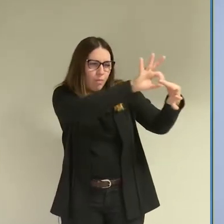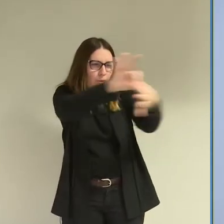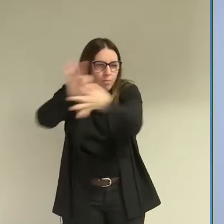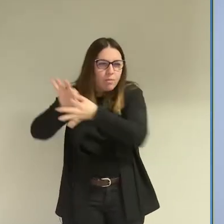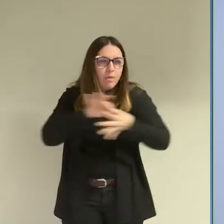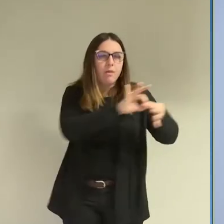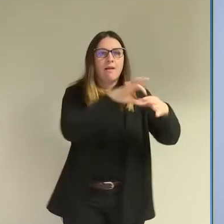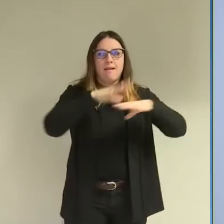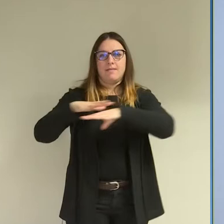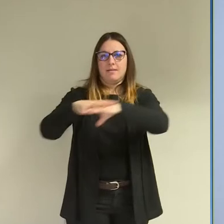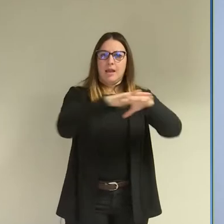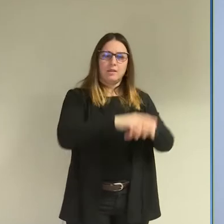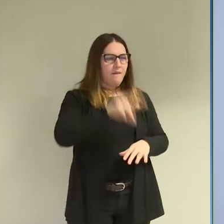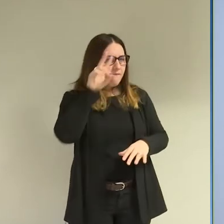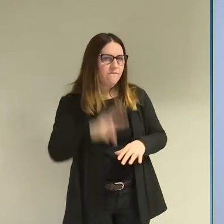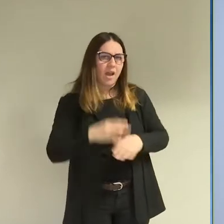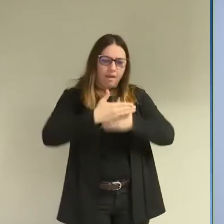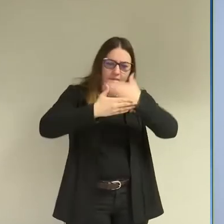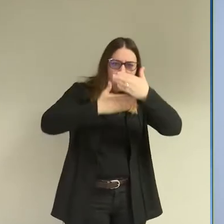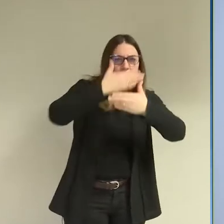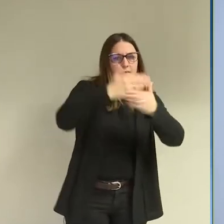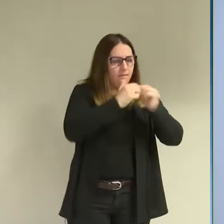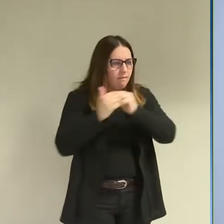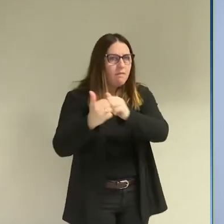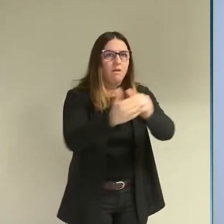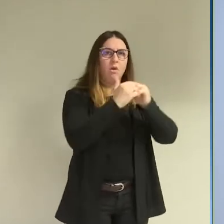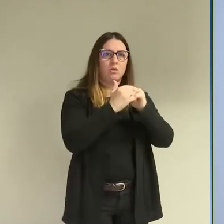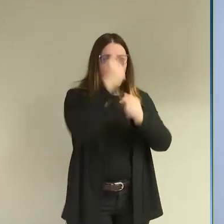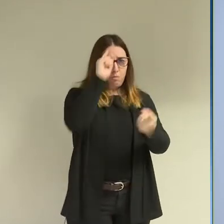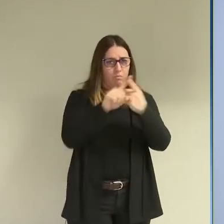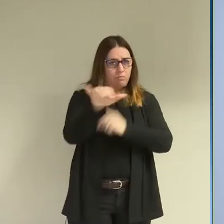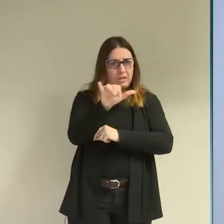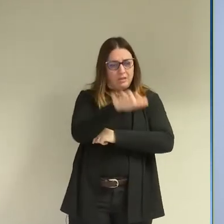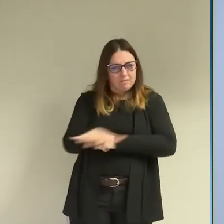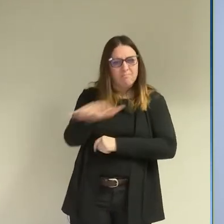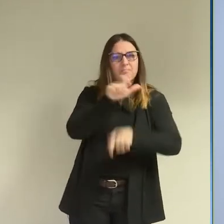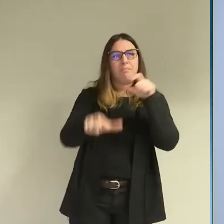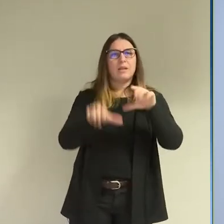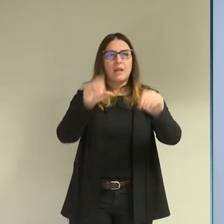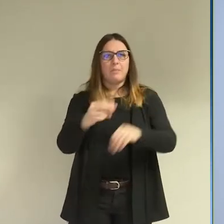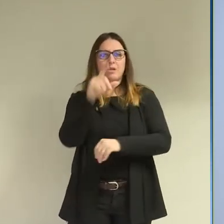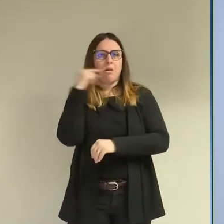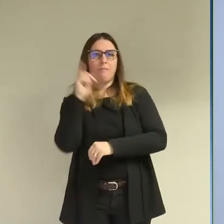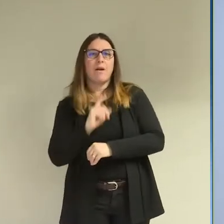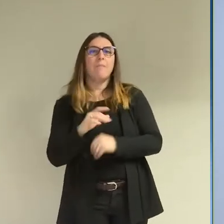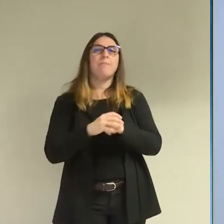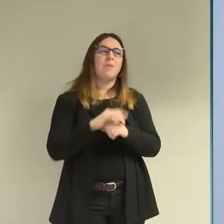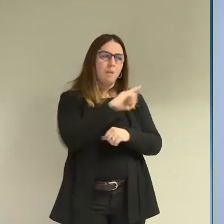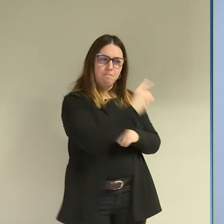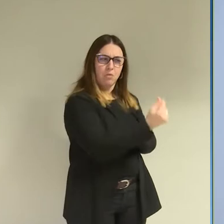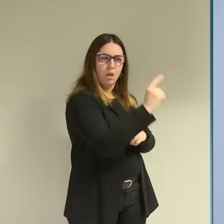c'est un réel espace de construction collective au bénéfice des amis tentez habitants avec l'organisation de temps forts partenariaux